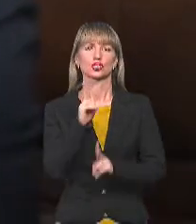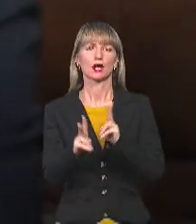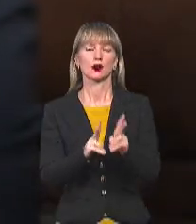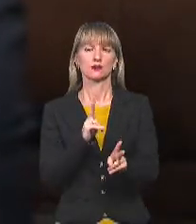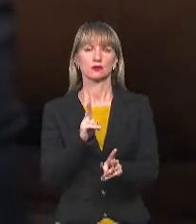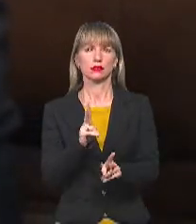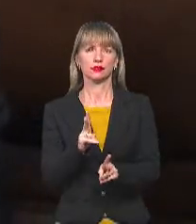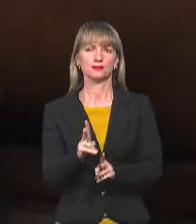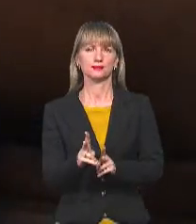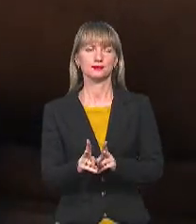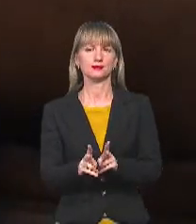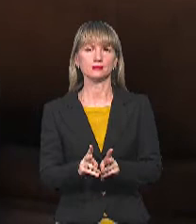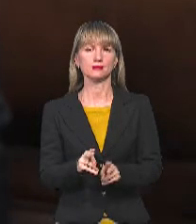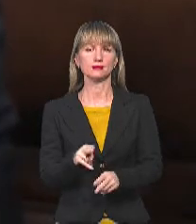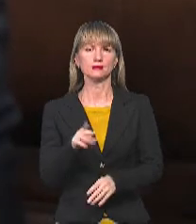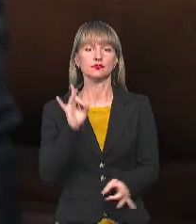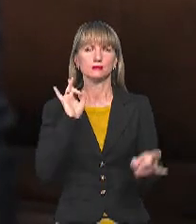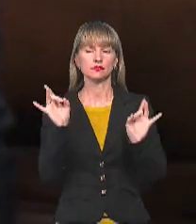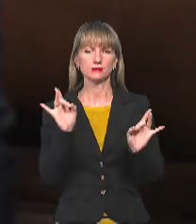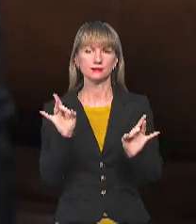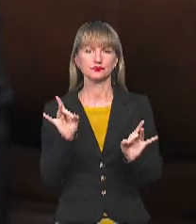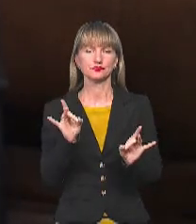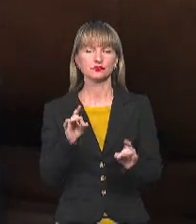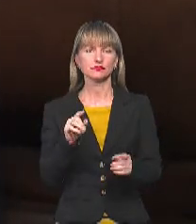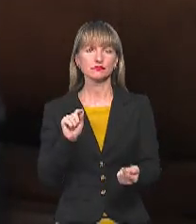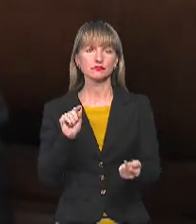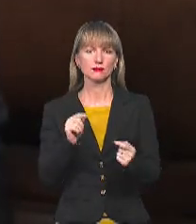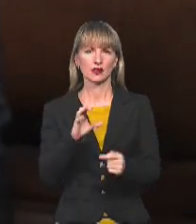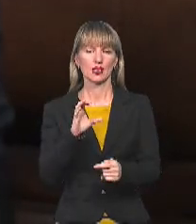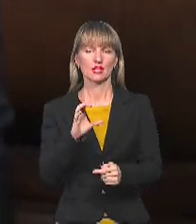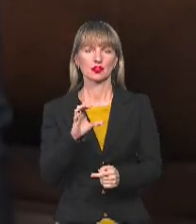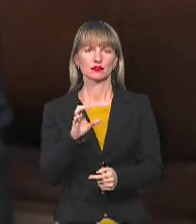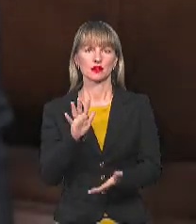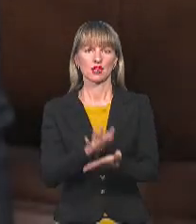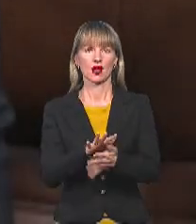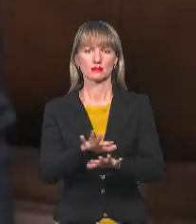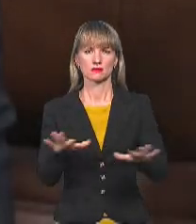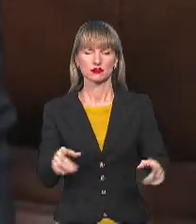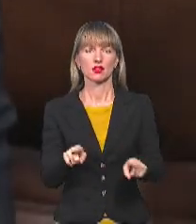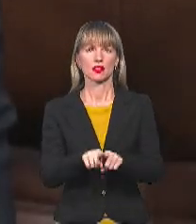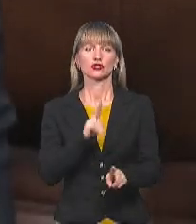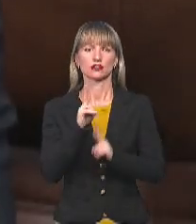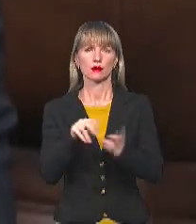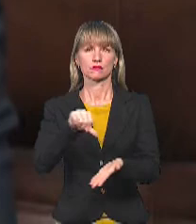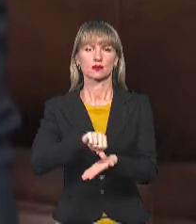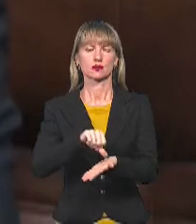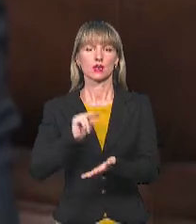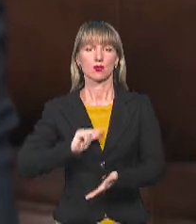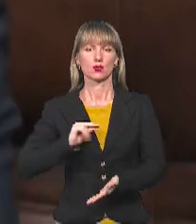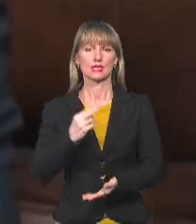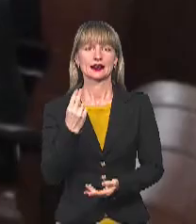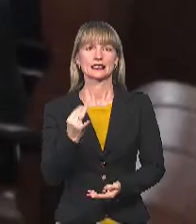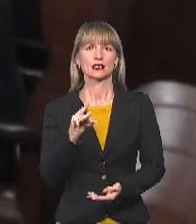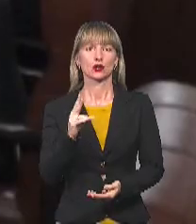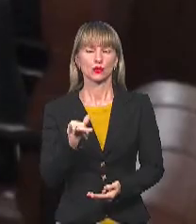Останнім часом почастішили скарги про шум, антисанітарію від жителів сусідніх будинків. Такі ж скарги і від працівників цирку, тюгу і настоятеля